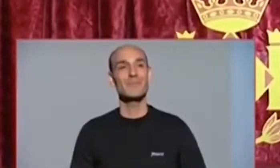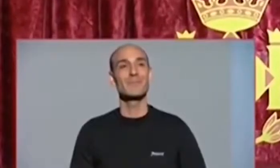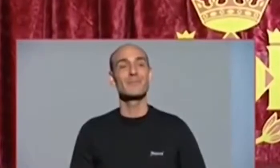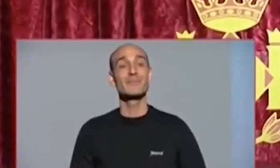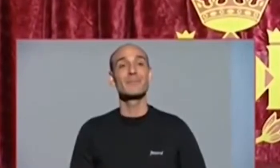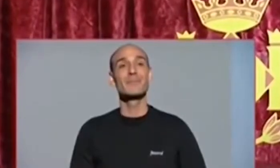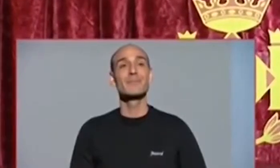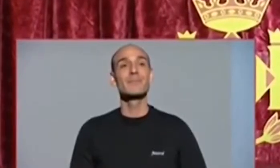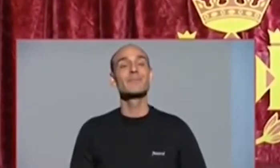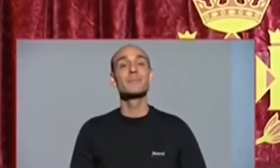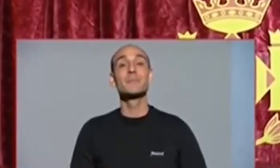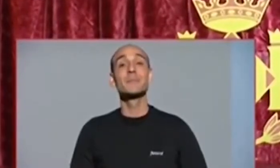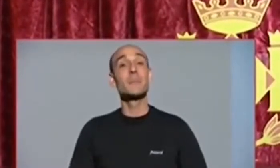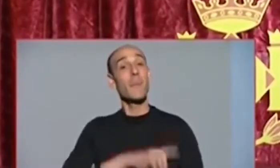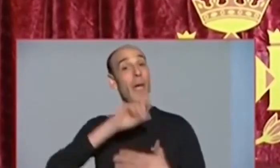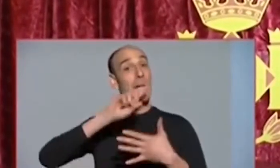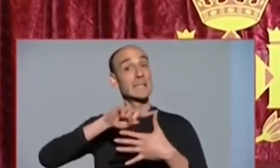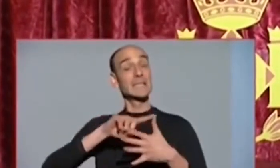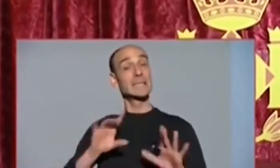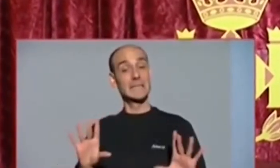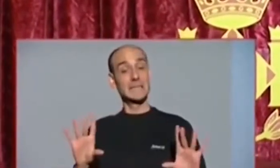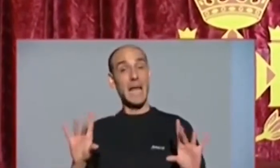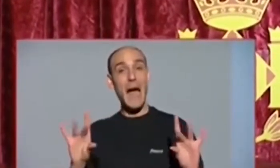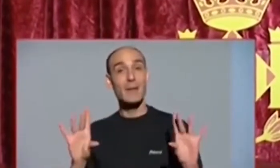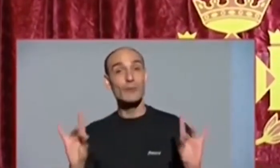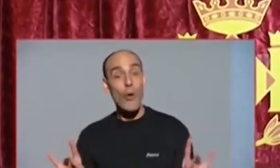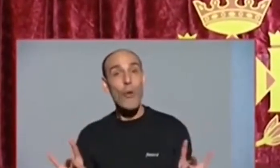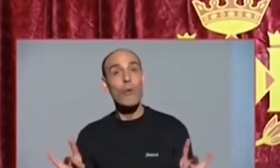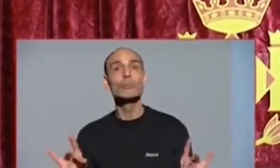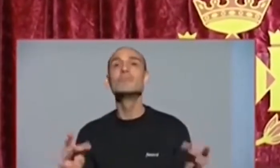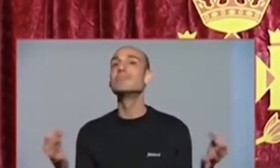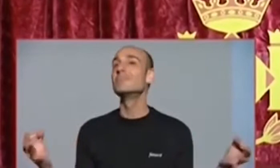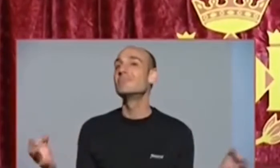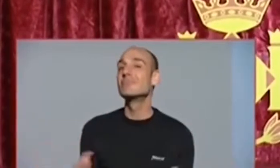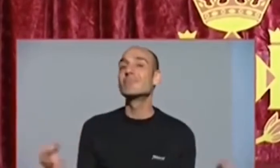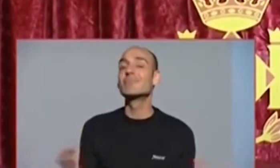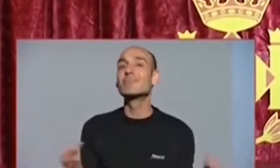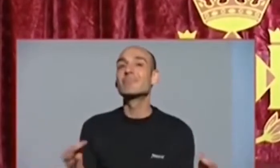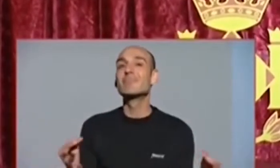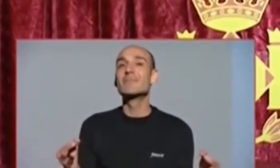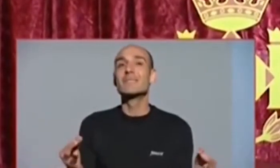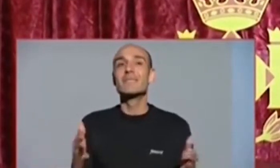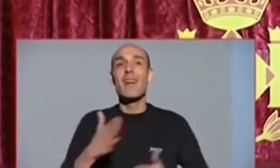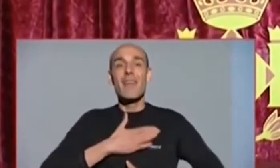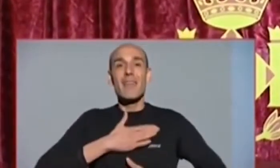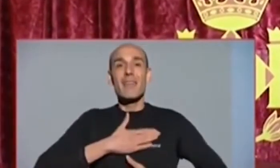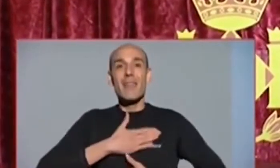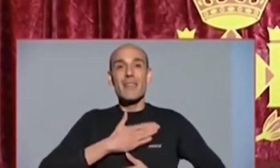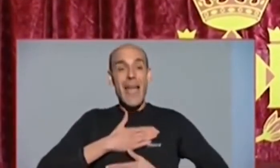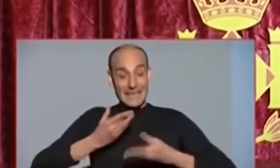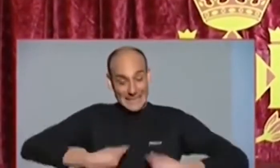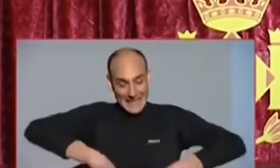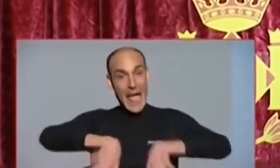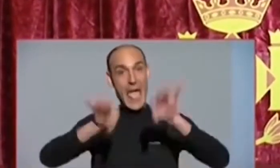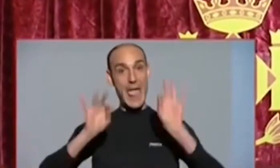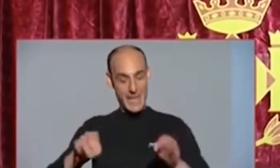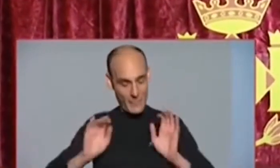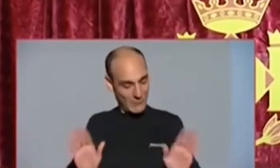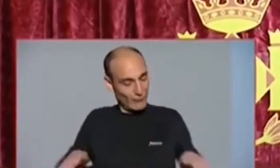I amb el sentit del tacte tenim les teles de la nostra indumentària.